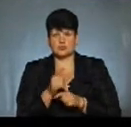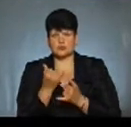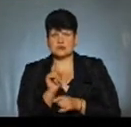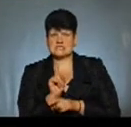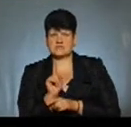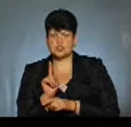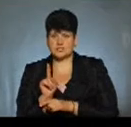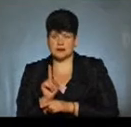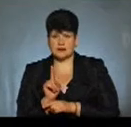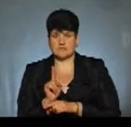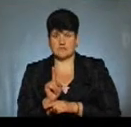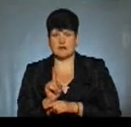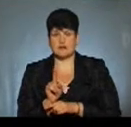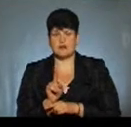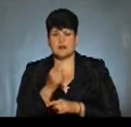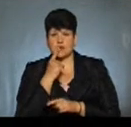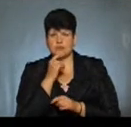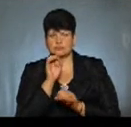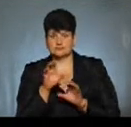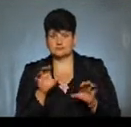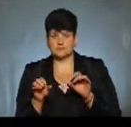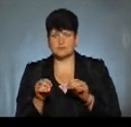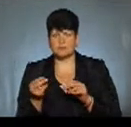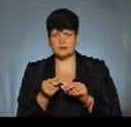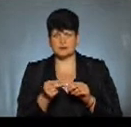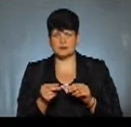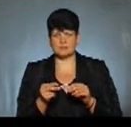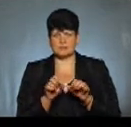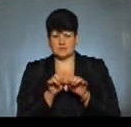сліди крові присипали піском. На зупинці розкидані овочі та фрукти.